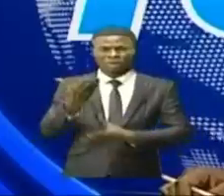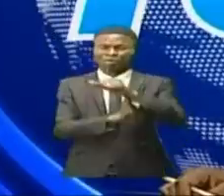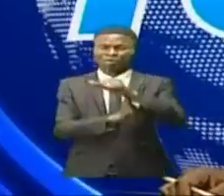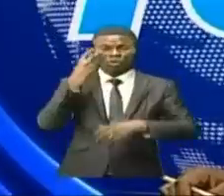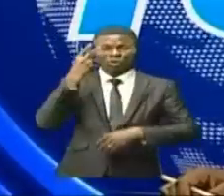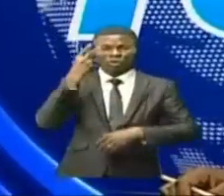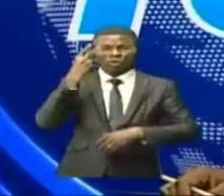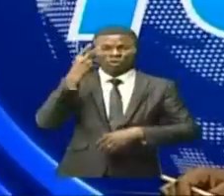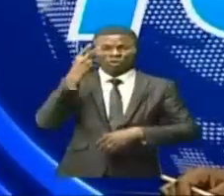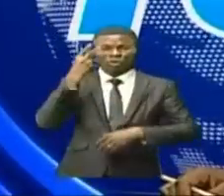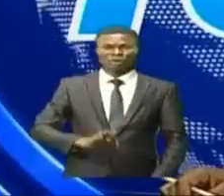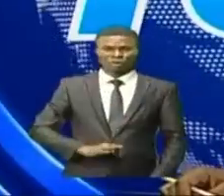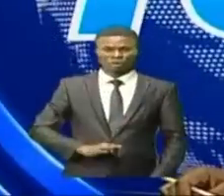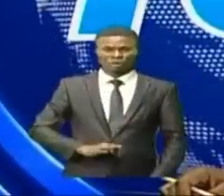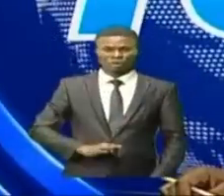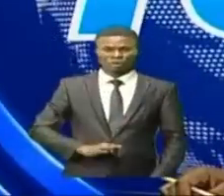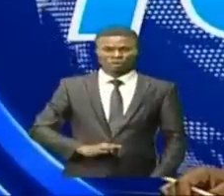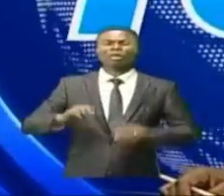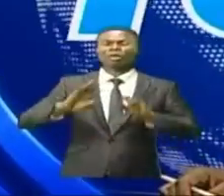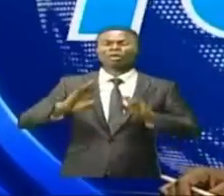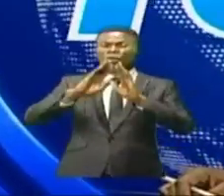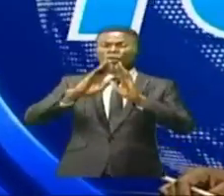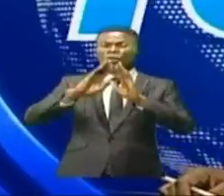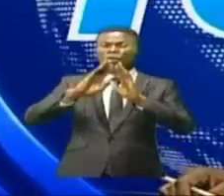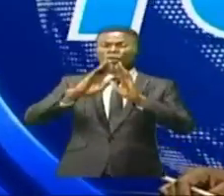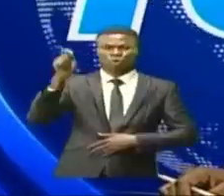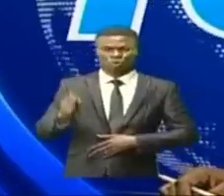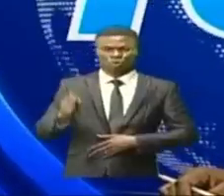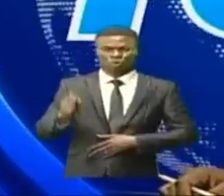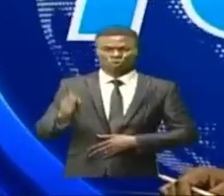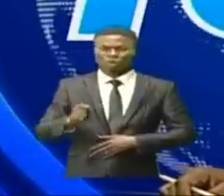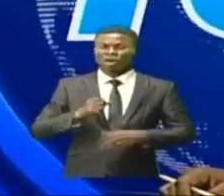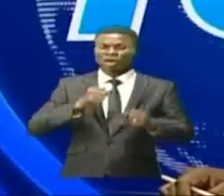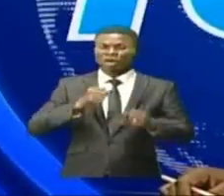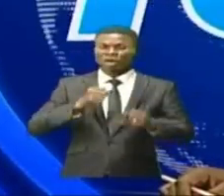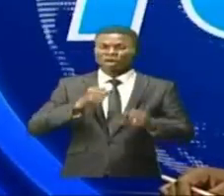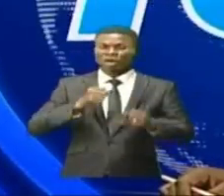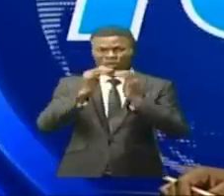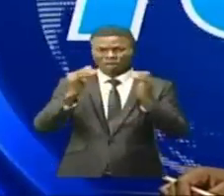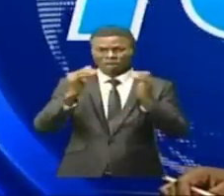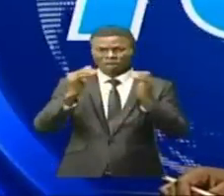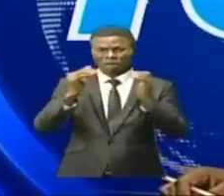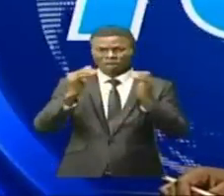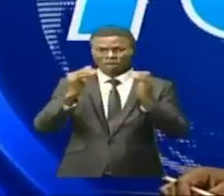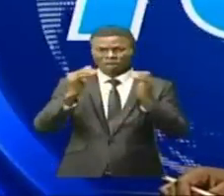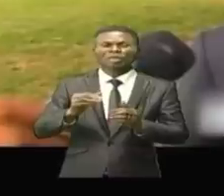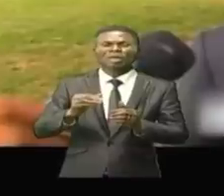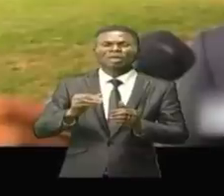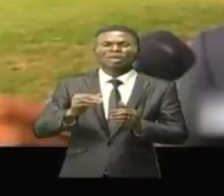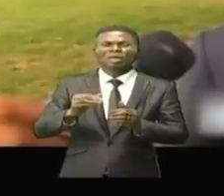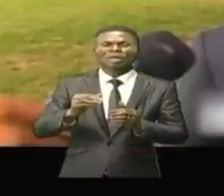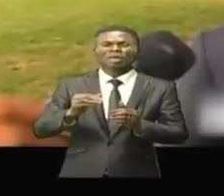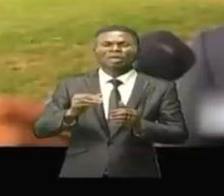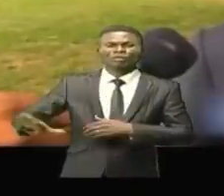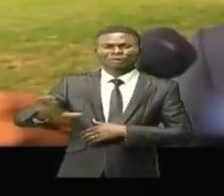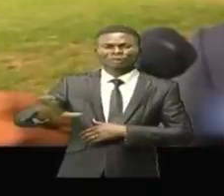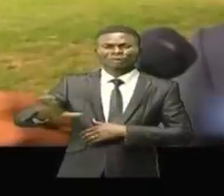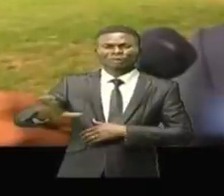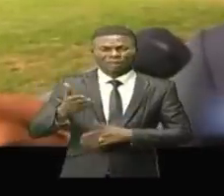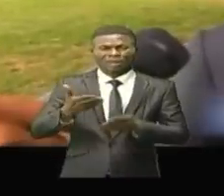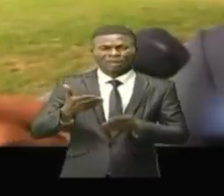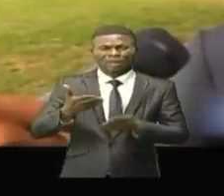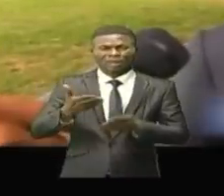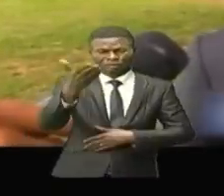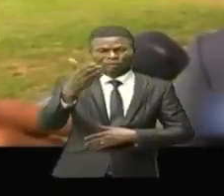de l'État commandant suprême des forces armées dans sa lutte pour la paix et l'intégrité nationale. Reportage. Dirait notre